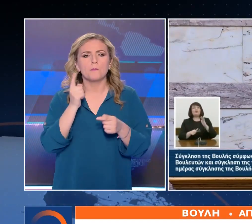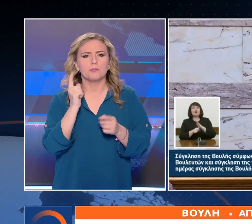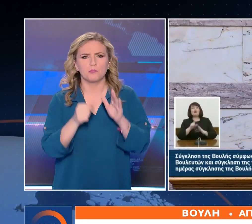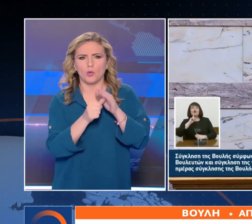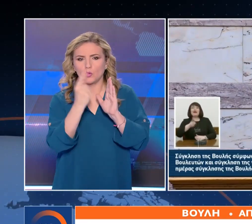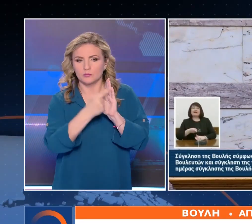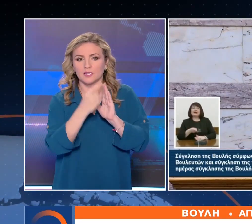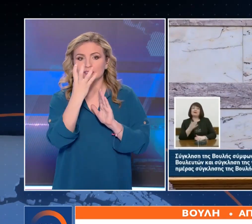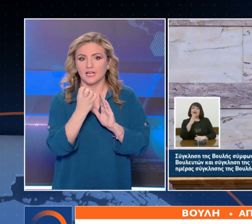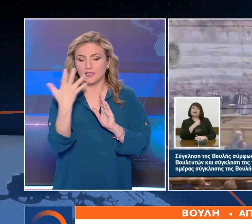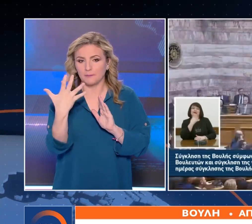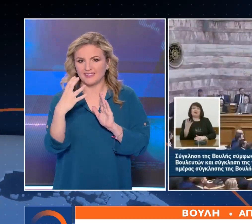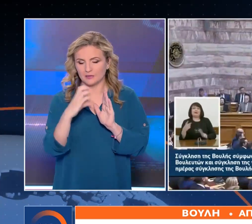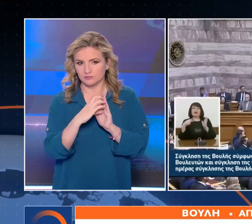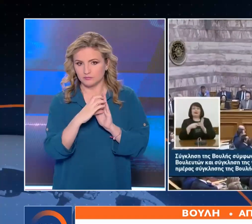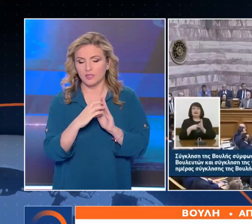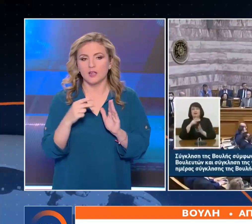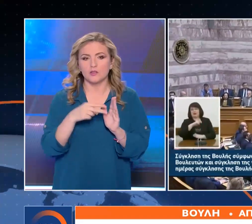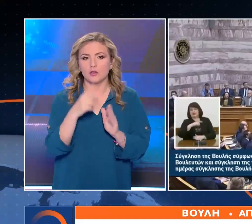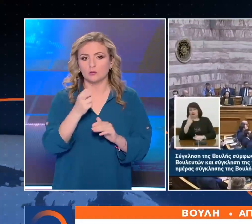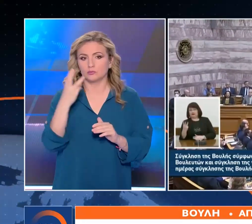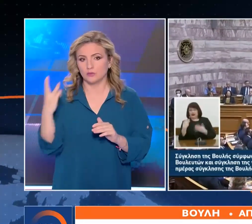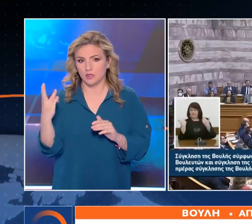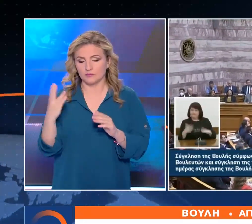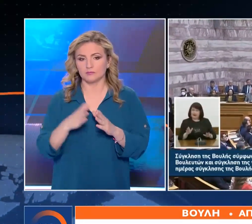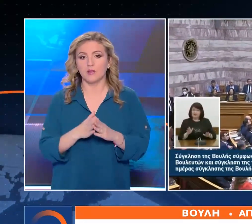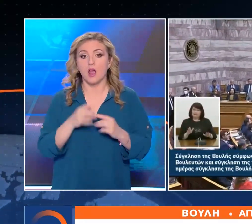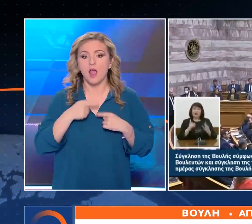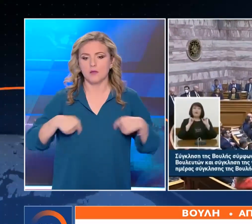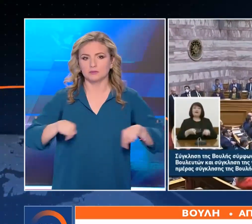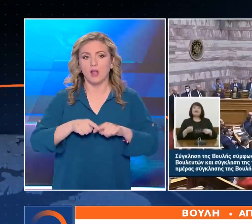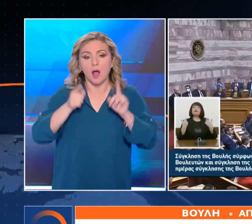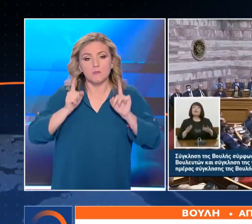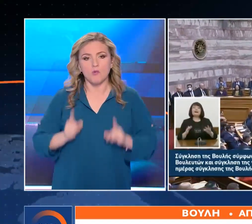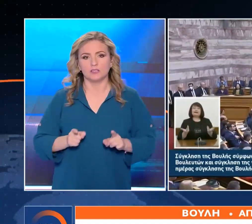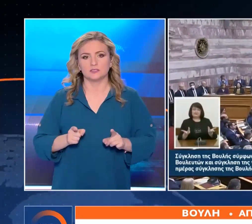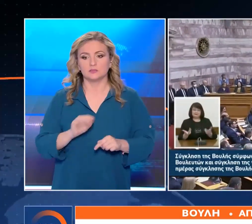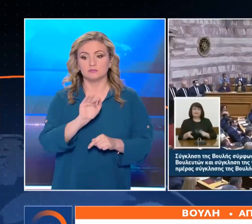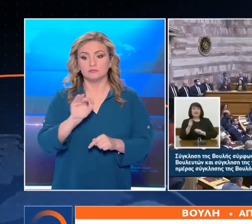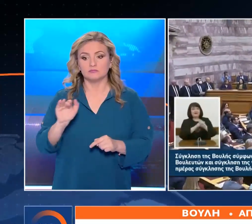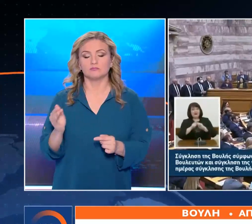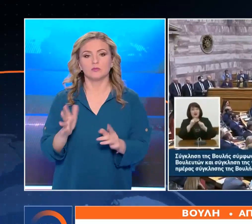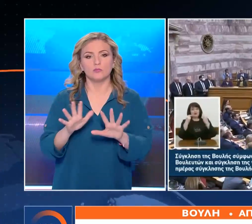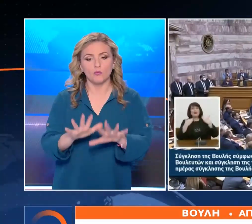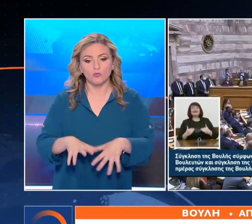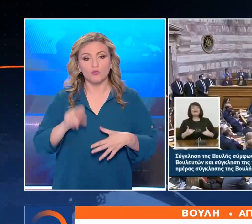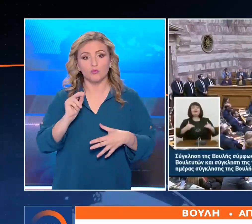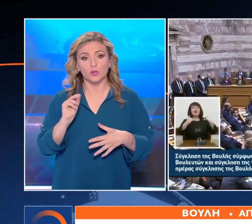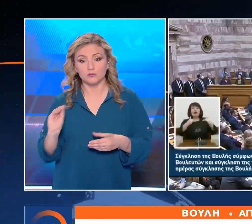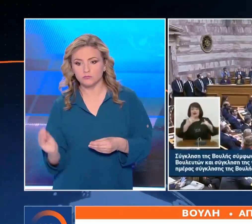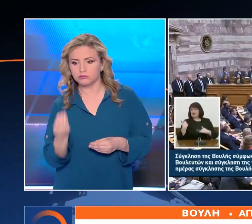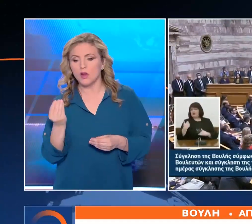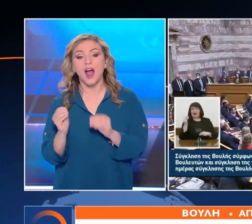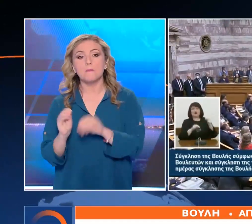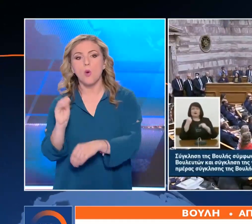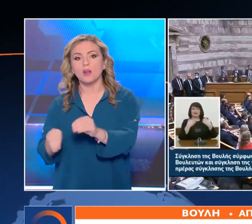Διάταγμα 45 του 2023, αποφασίζουμε συγκαλούμε τη Βουλή που προήλθε από τις